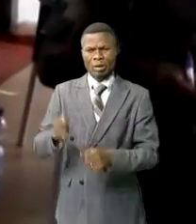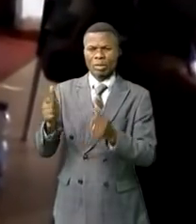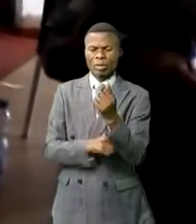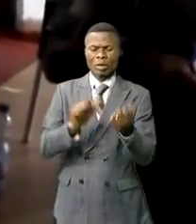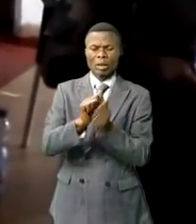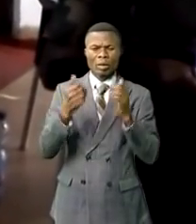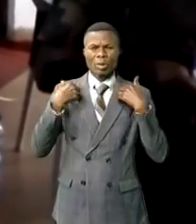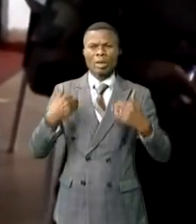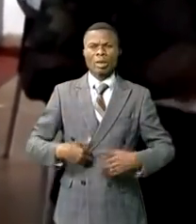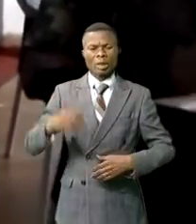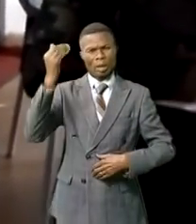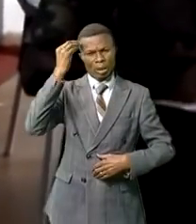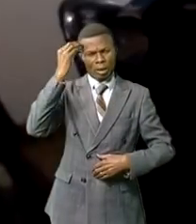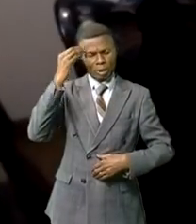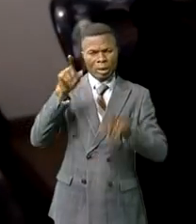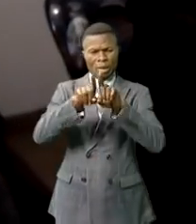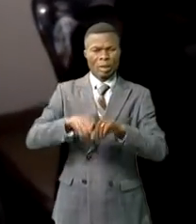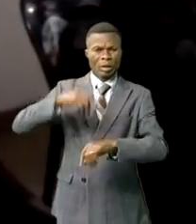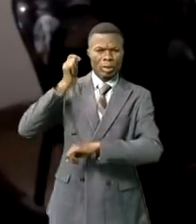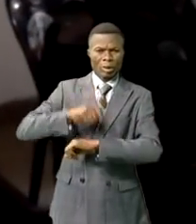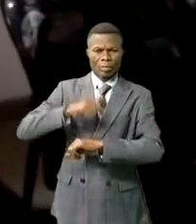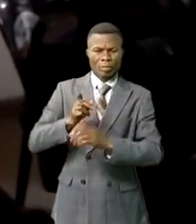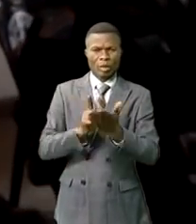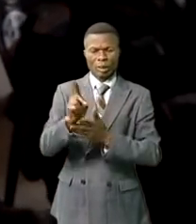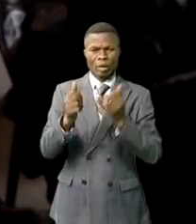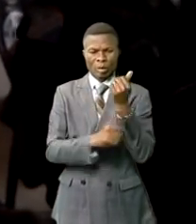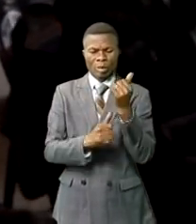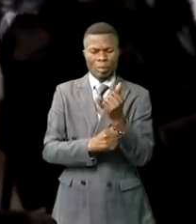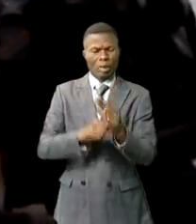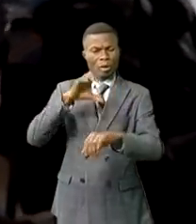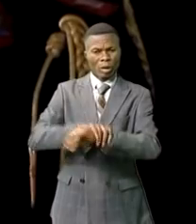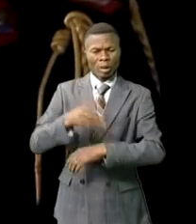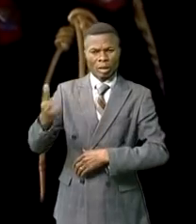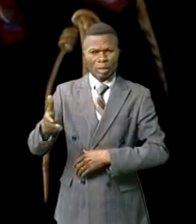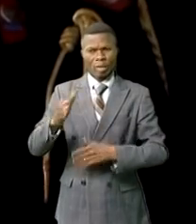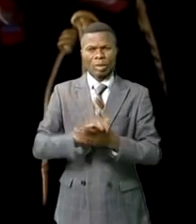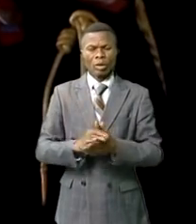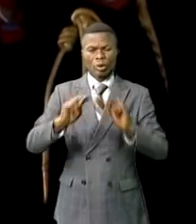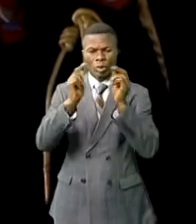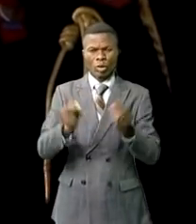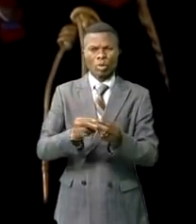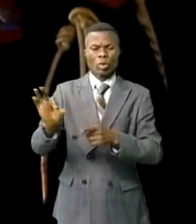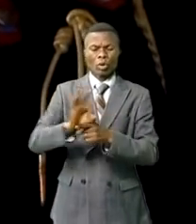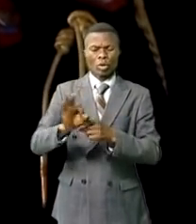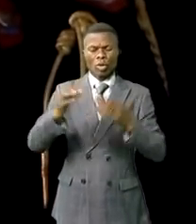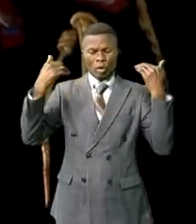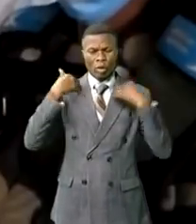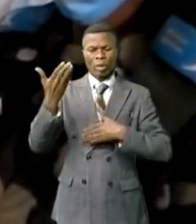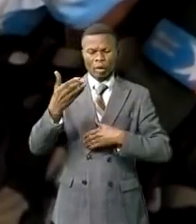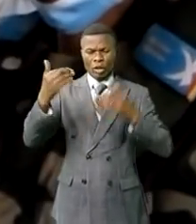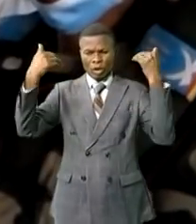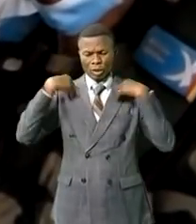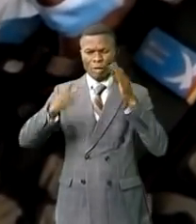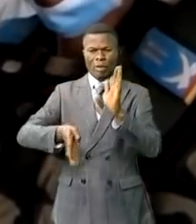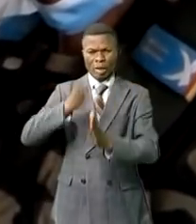plan physique, mental et judiciaire, ainsi que les droits de la personne arrêtée. Le gendarme de brigade Ilondo Efondo Igo, commandant